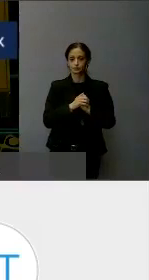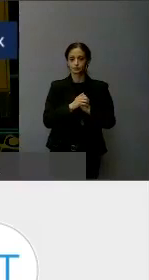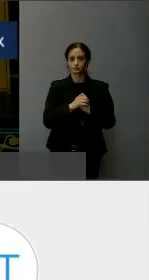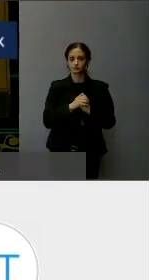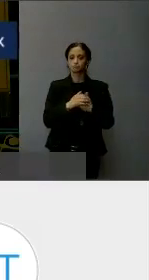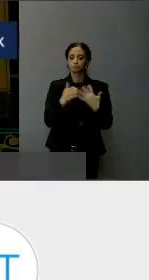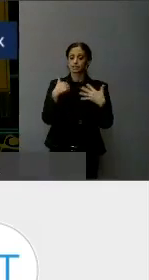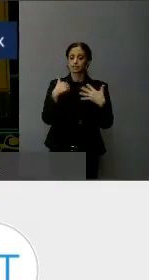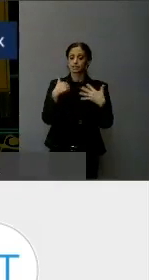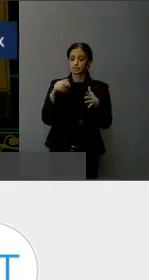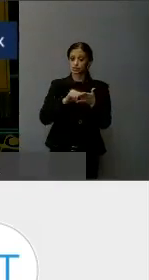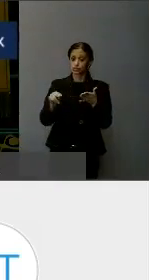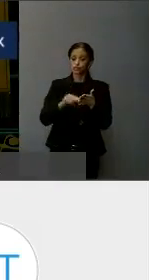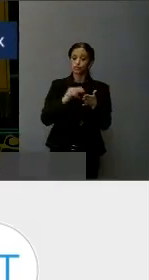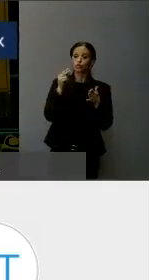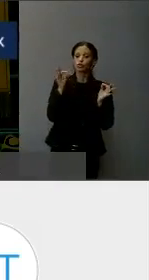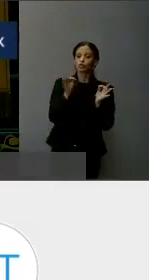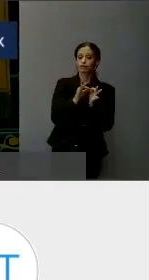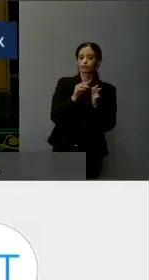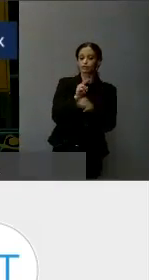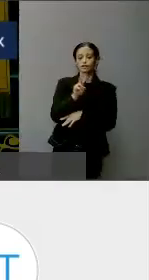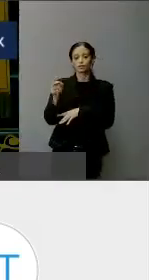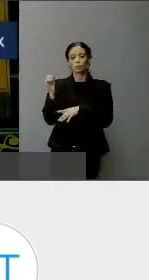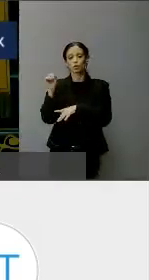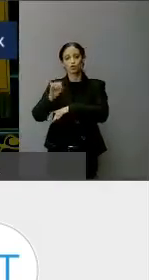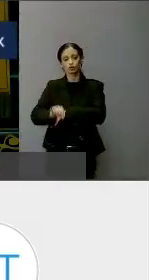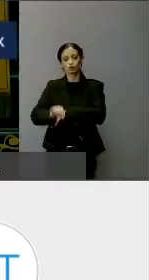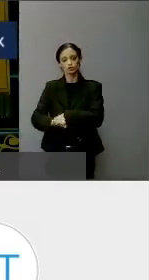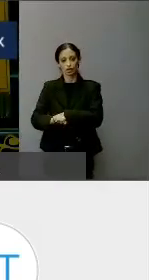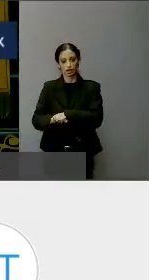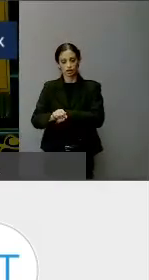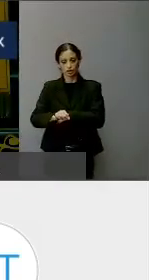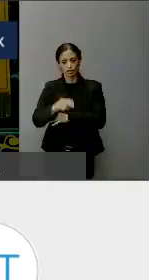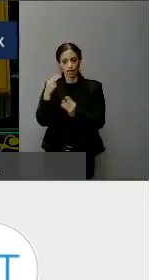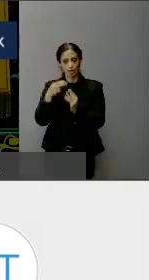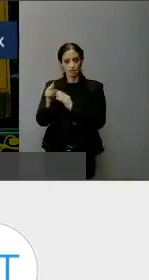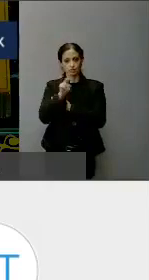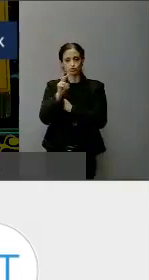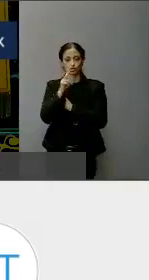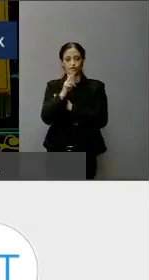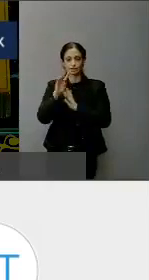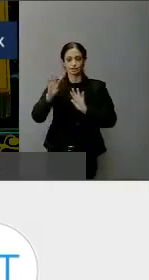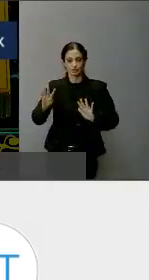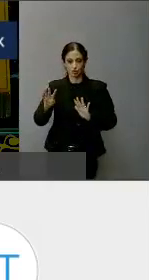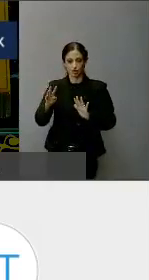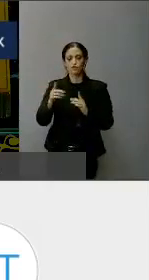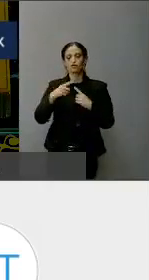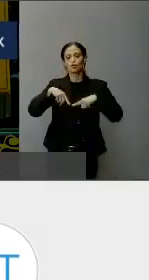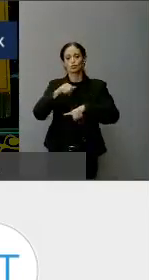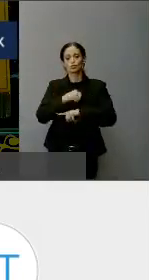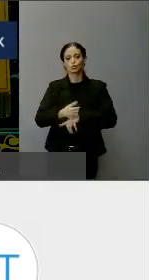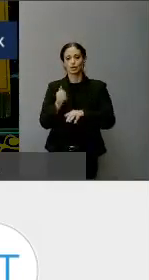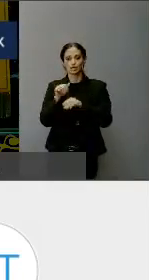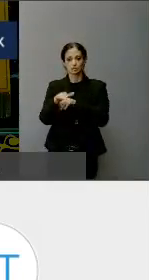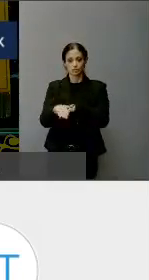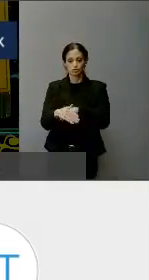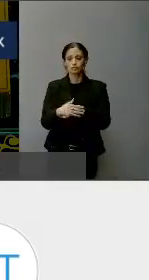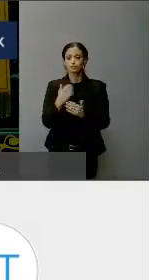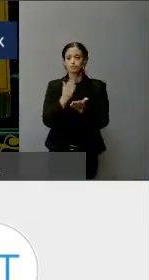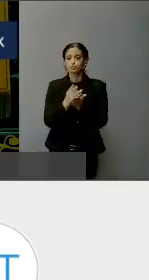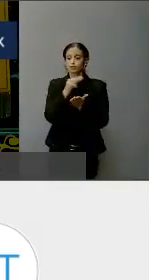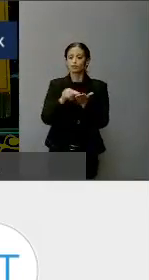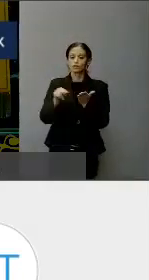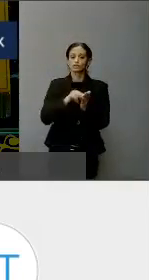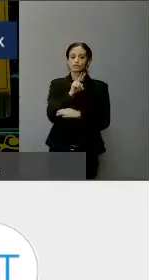16 voti tra ri sul 2 129 consiglio respinge in votazione va ora a